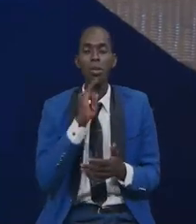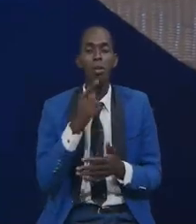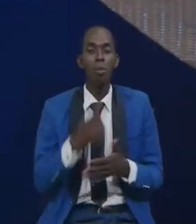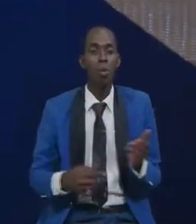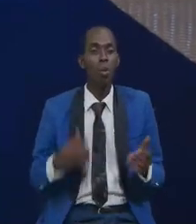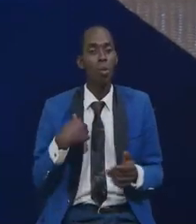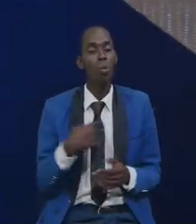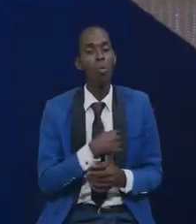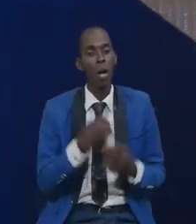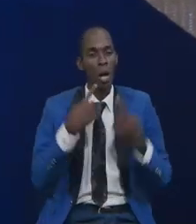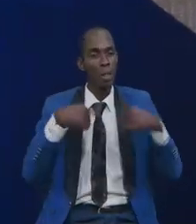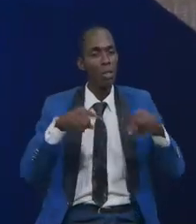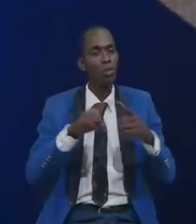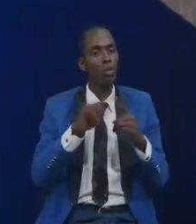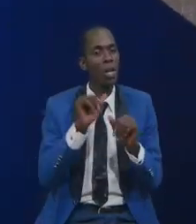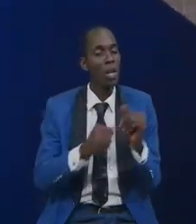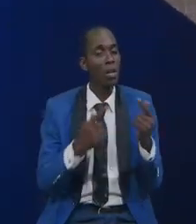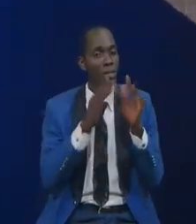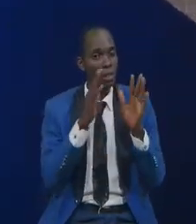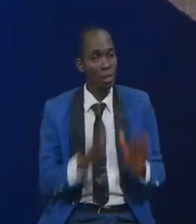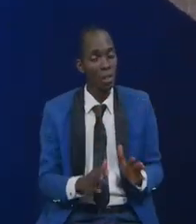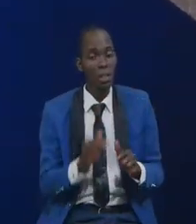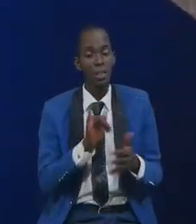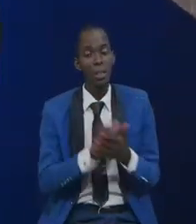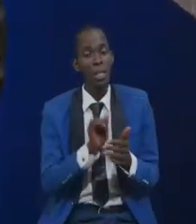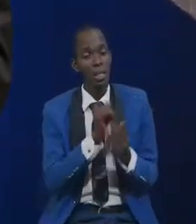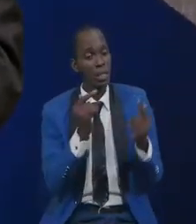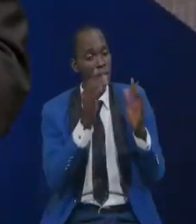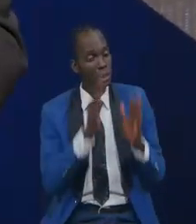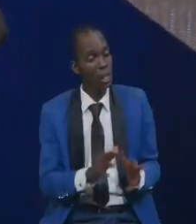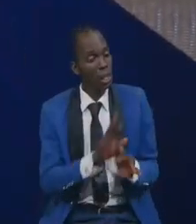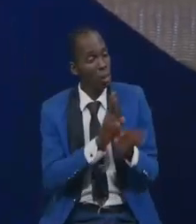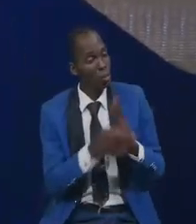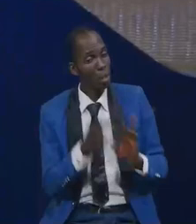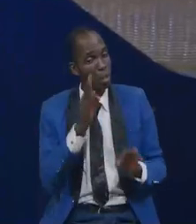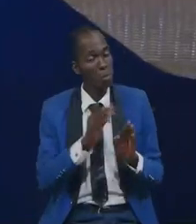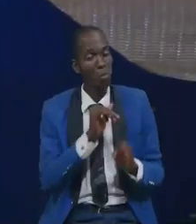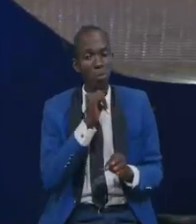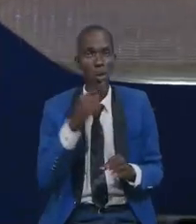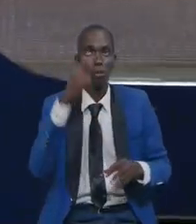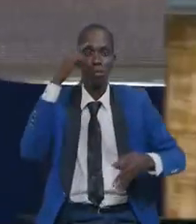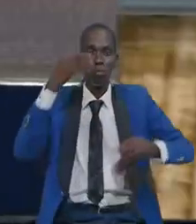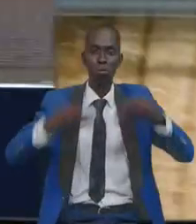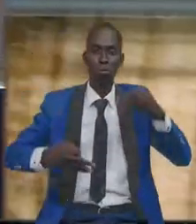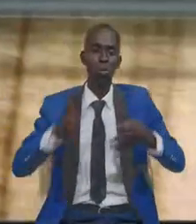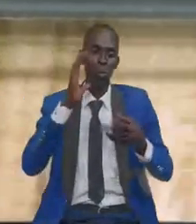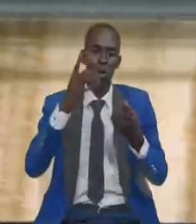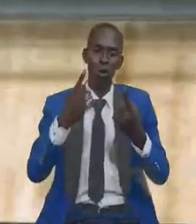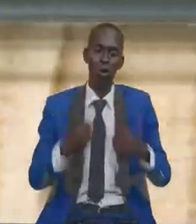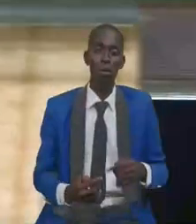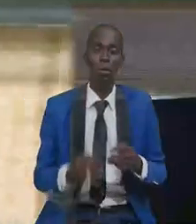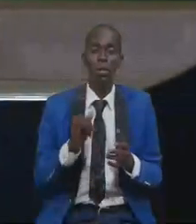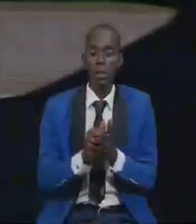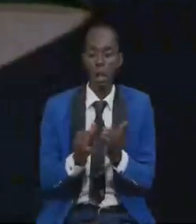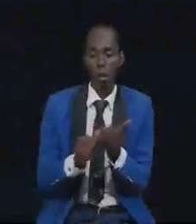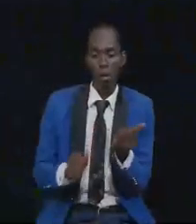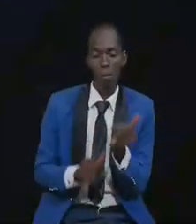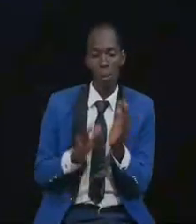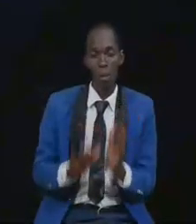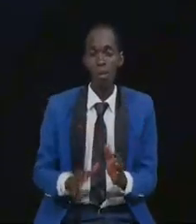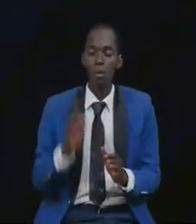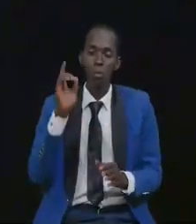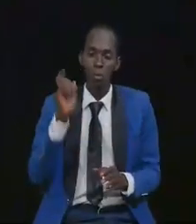Le pécheur doit se repentir, sinon le jugement va tomber sur lui. Le rétrograde doit se repentir et revenir dans la bergerie,